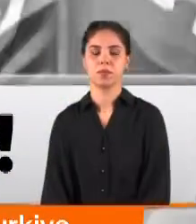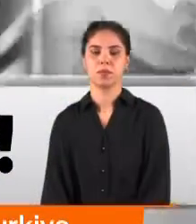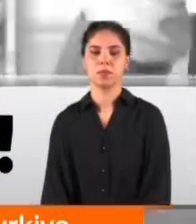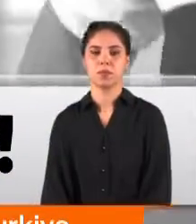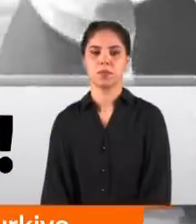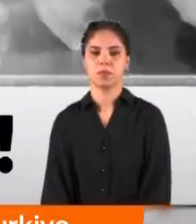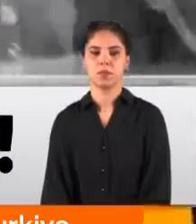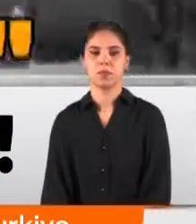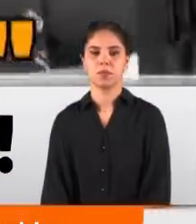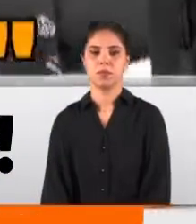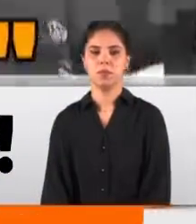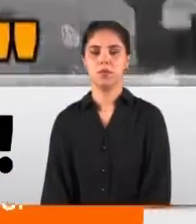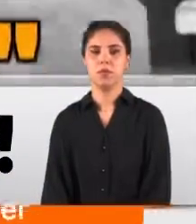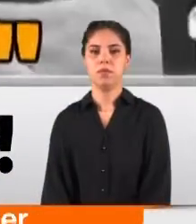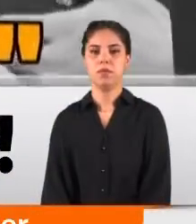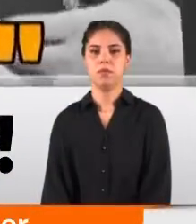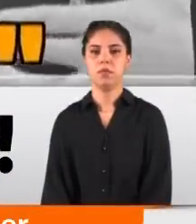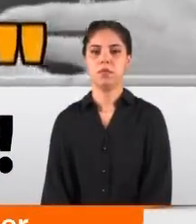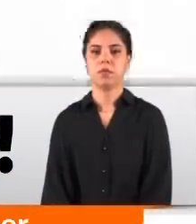seviyor musunuz